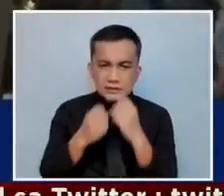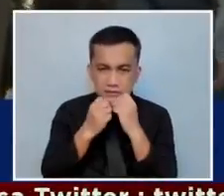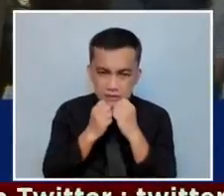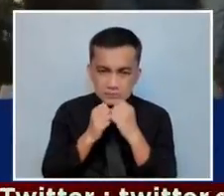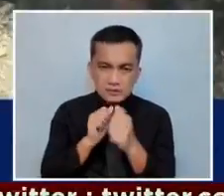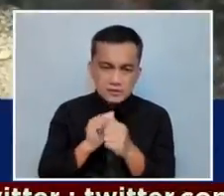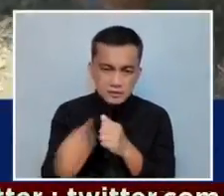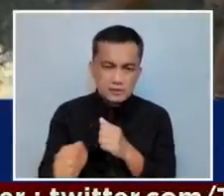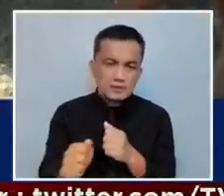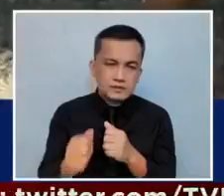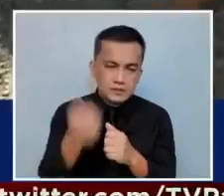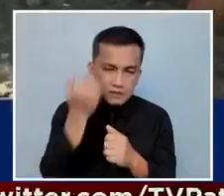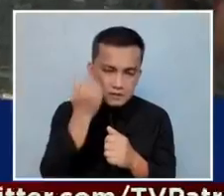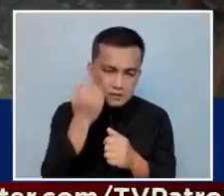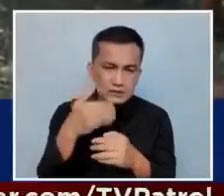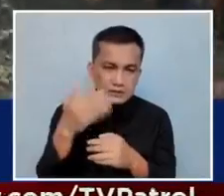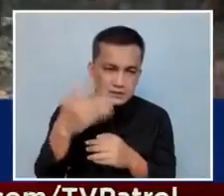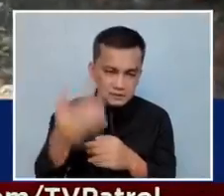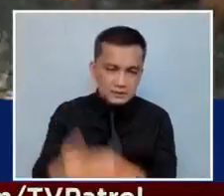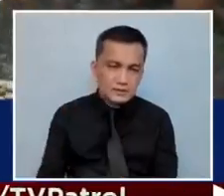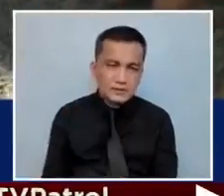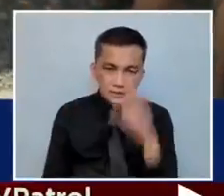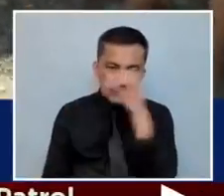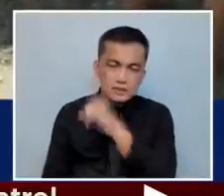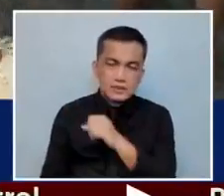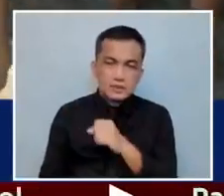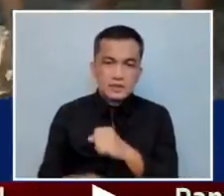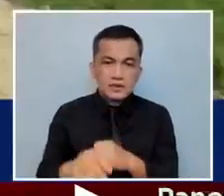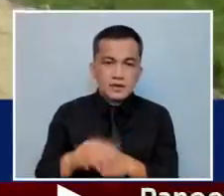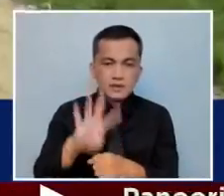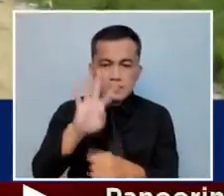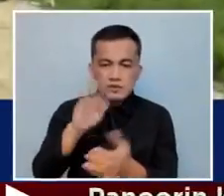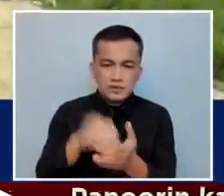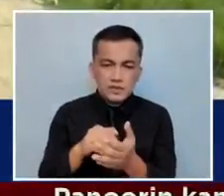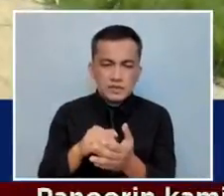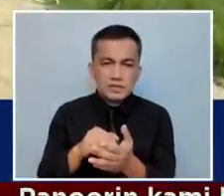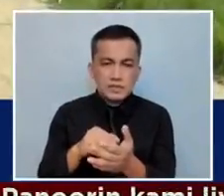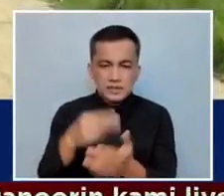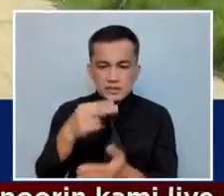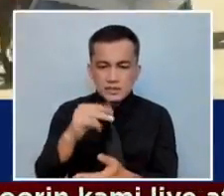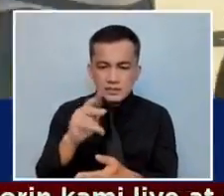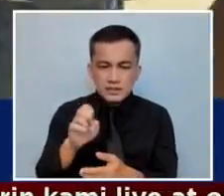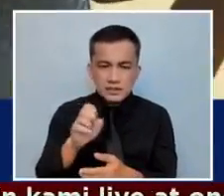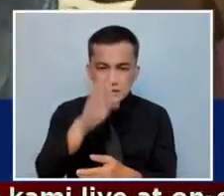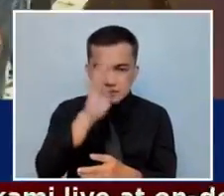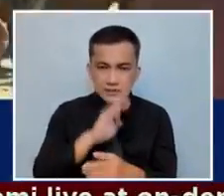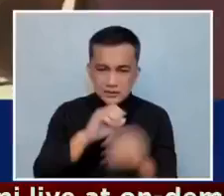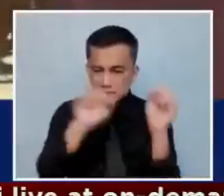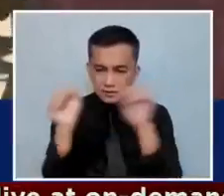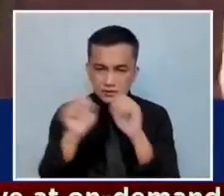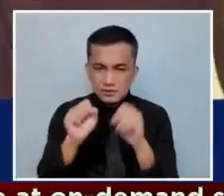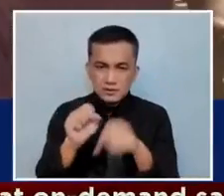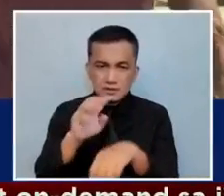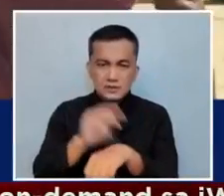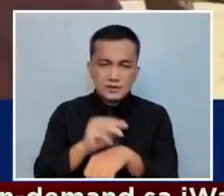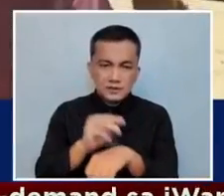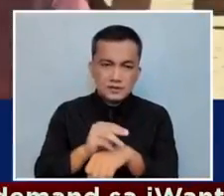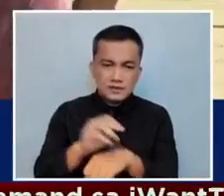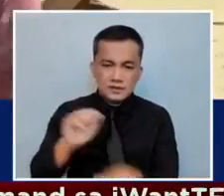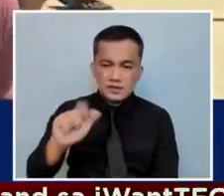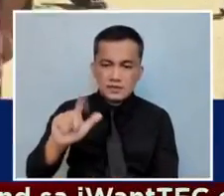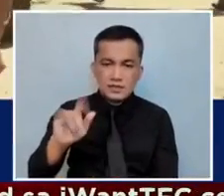na araw. Tinatayang mahigit 4,000 hektaryang pananim ang napinsala ng bagyo sa munisipalidad ng